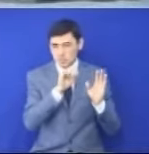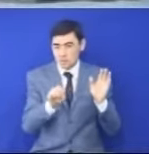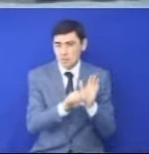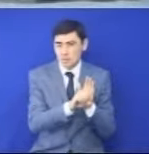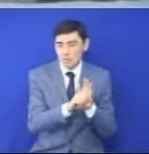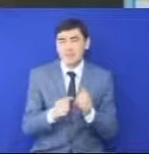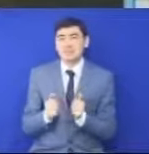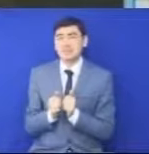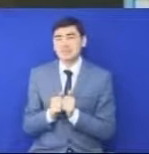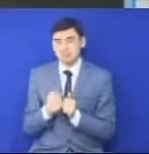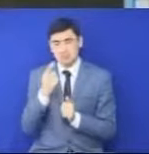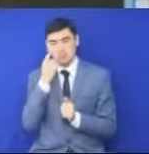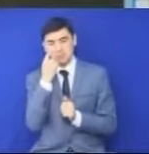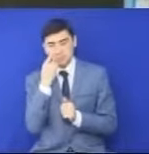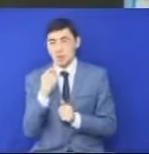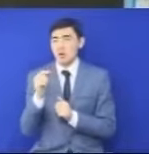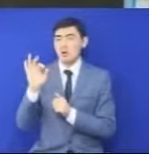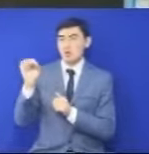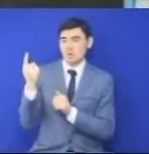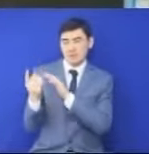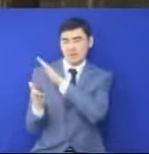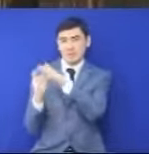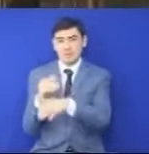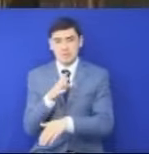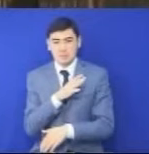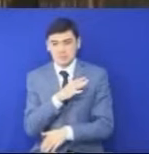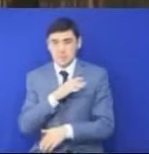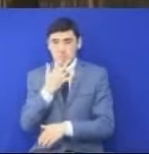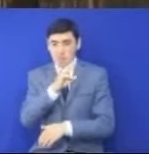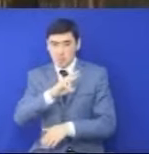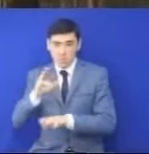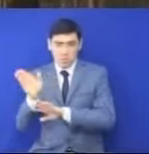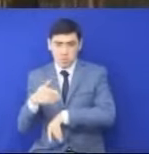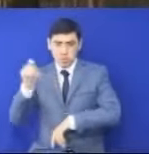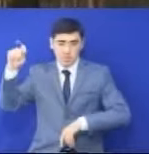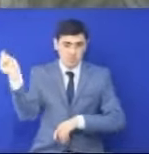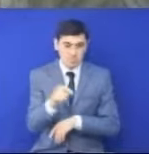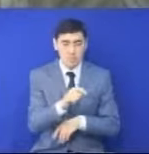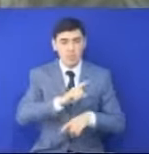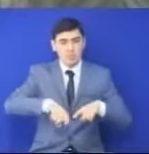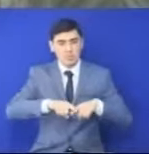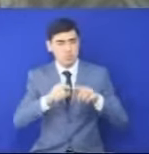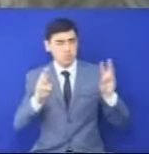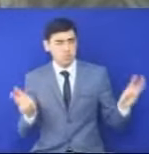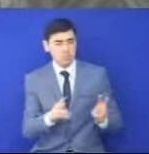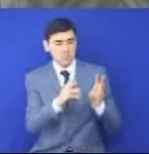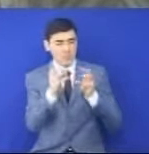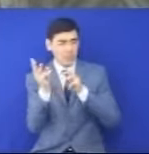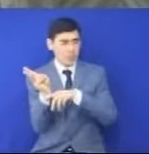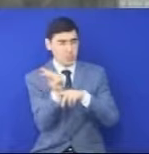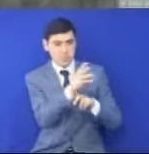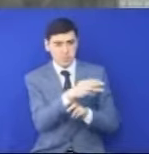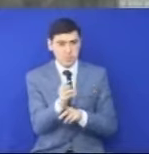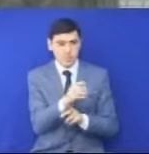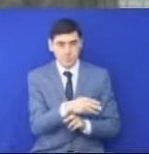и увидели горящую крышу. Огнеборцы прибыли на место через 5 минут после вызова, однако помочь женщине уже не смогли. Площадь возгорания